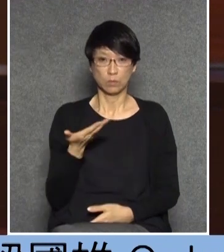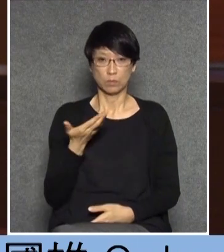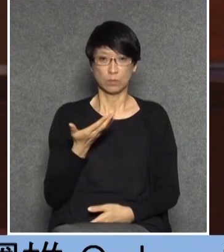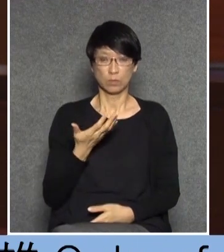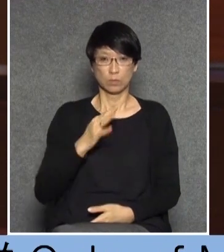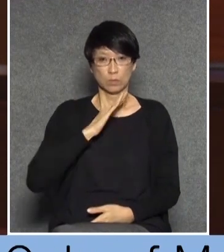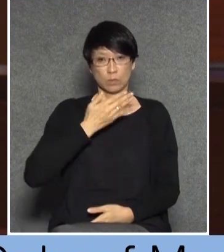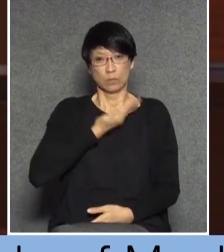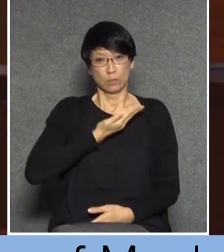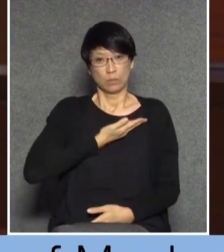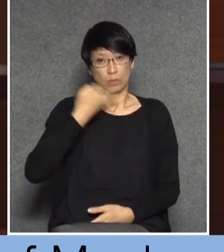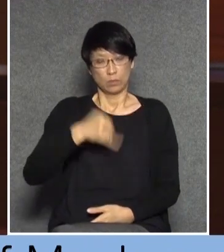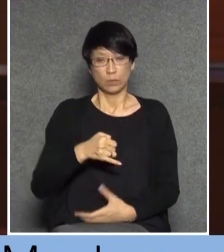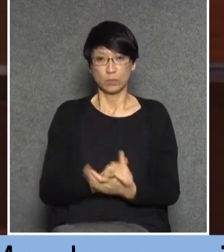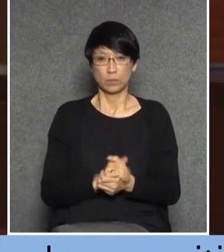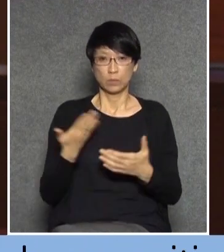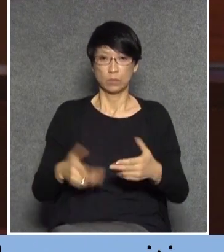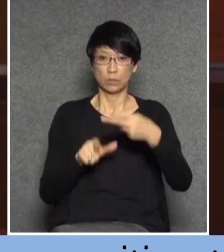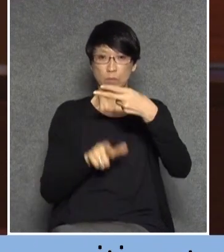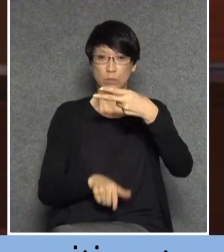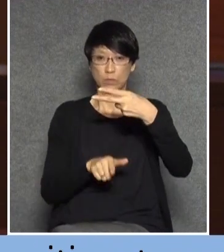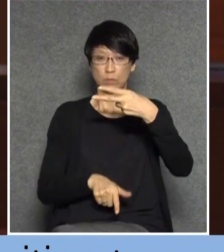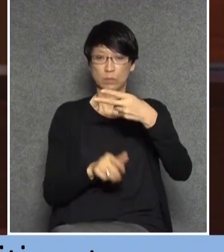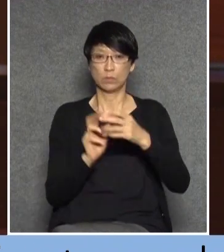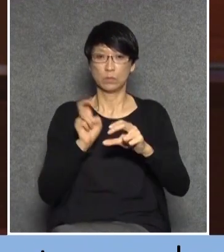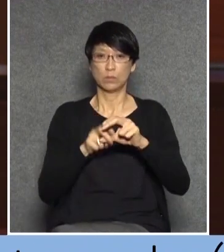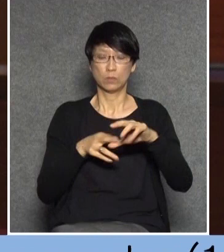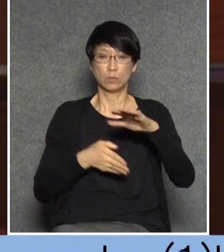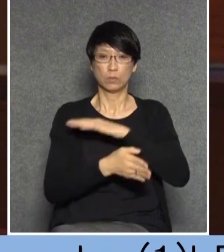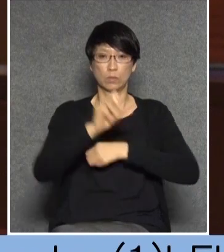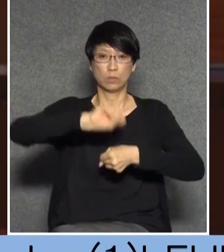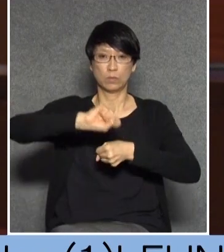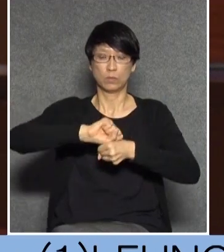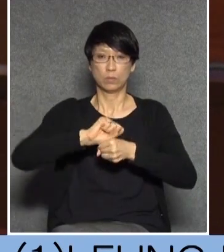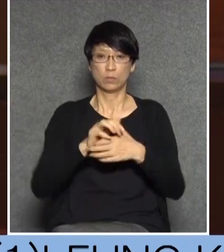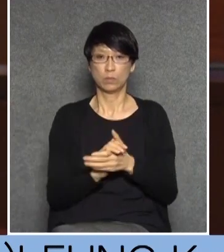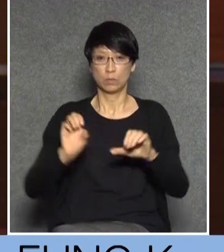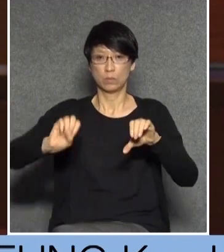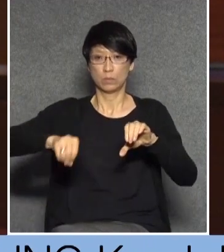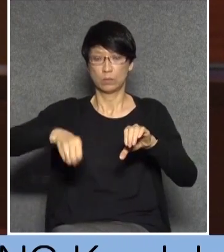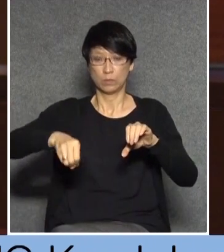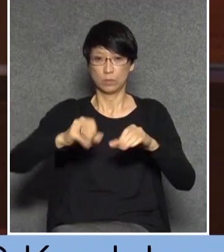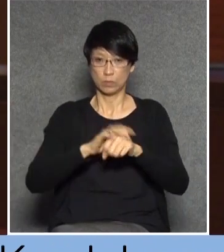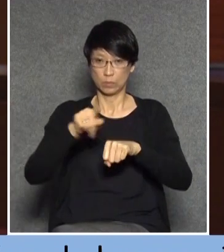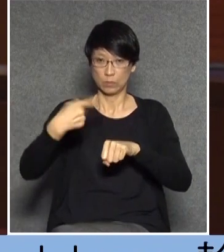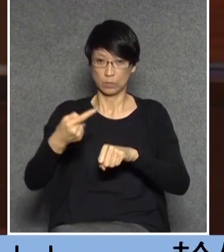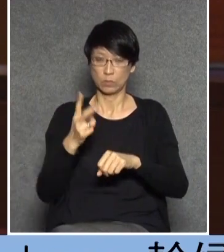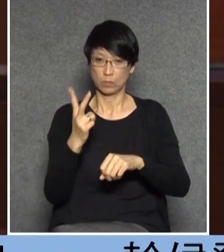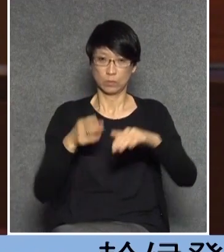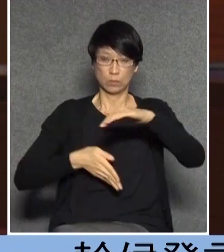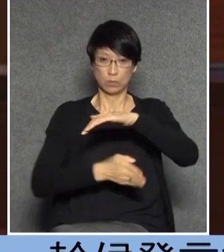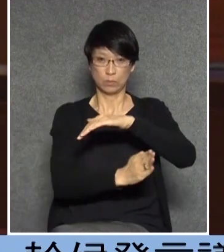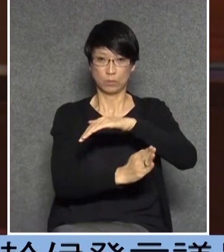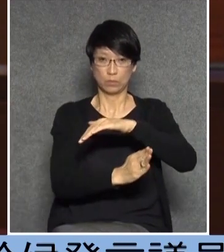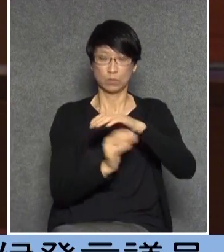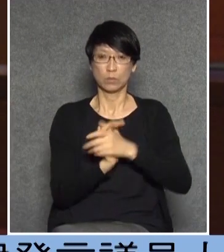煩。今年2月西隧加價，除了電單車收費即是兩個隧道